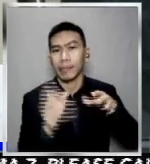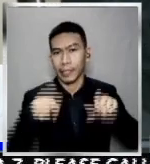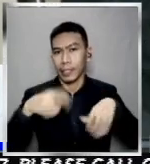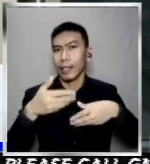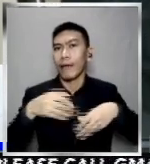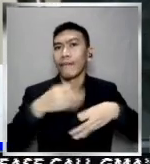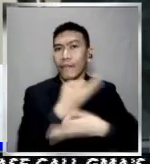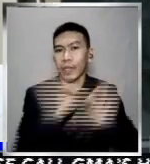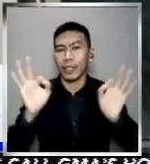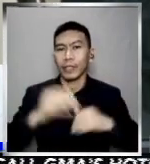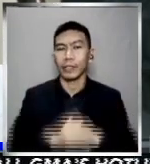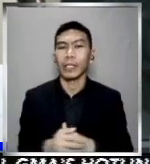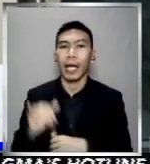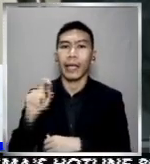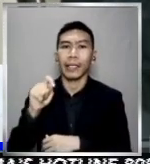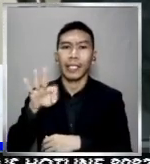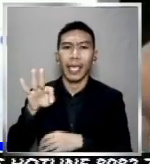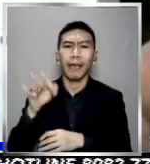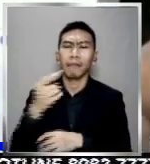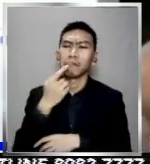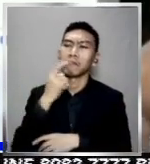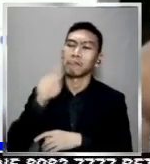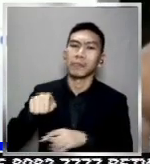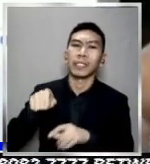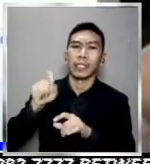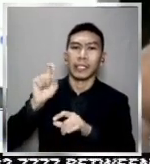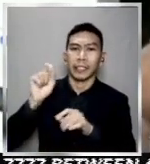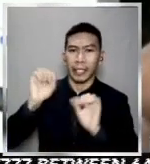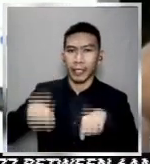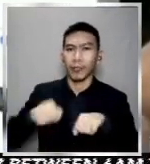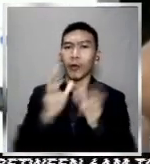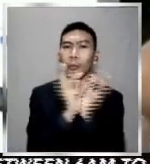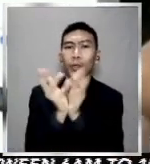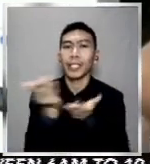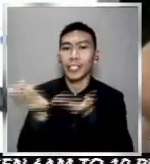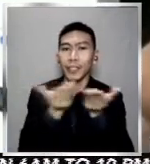community service ang malalabag sa health protocols. Mariz Umali, Nakatutok, 24 Oras.